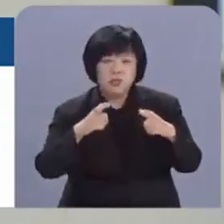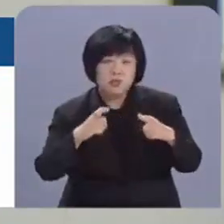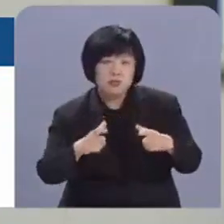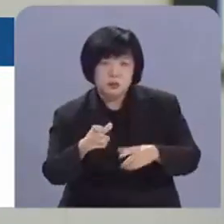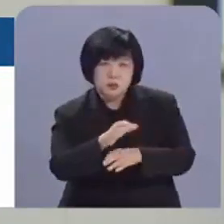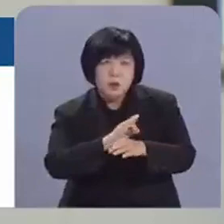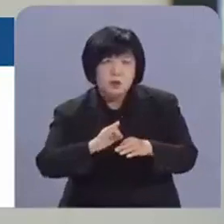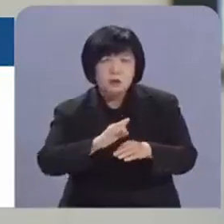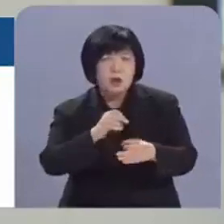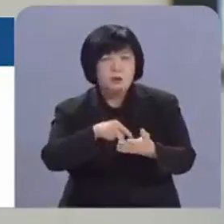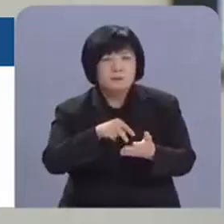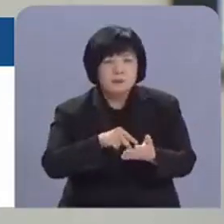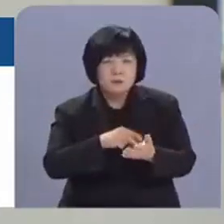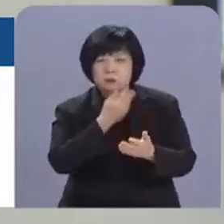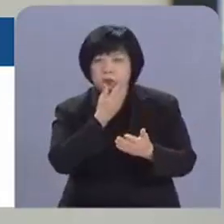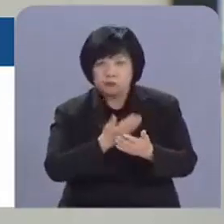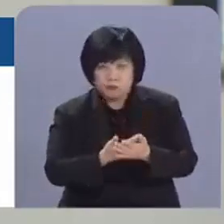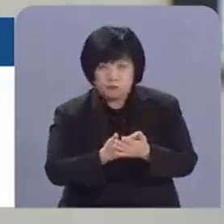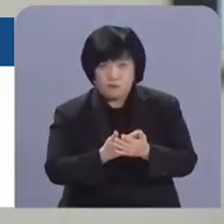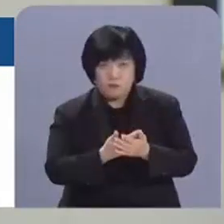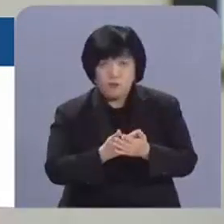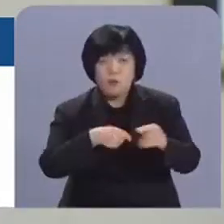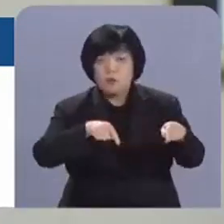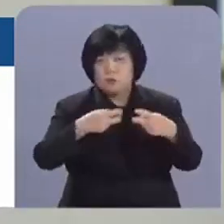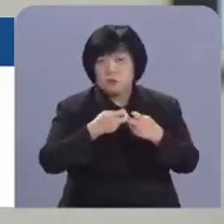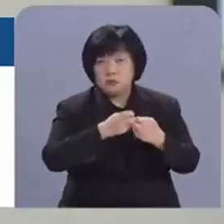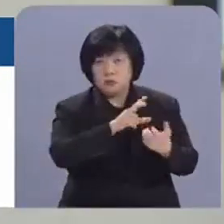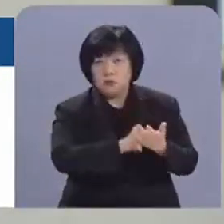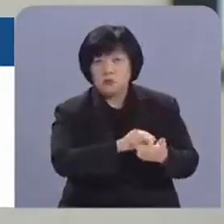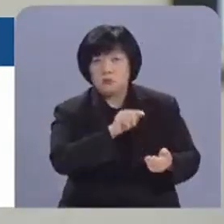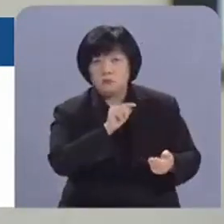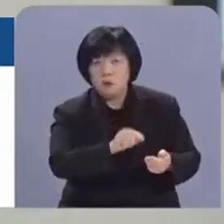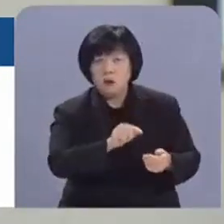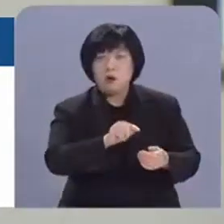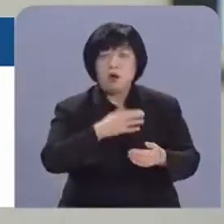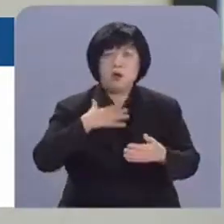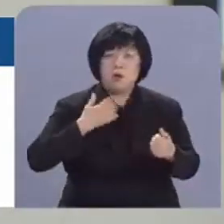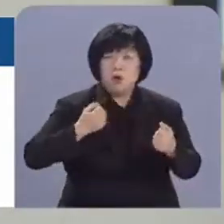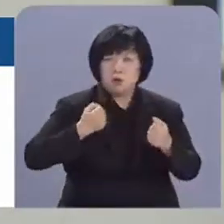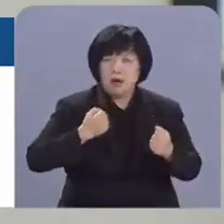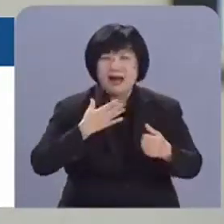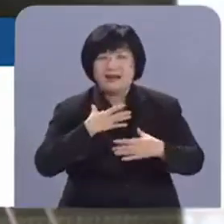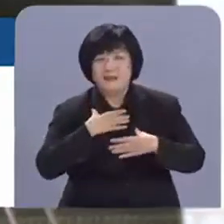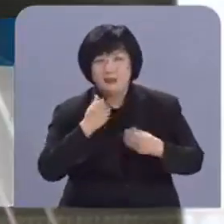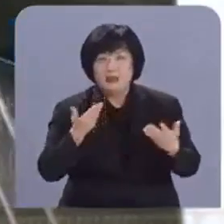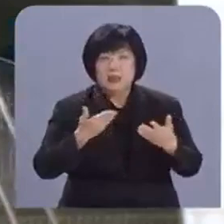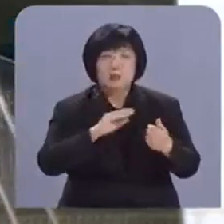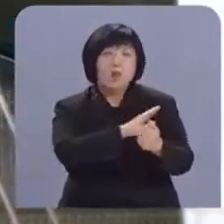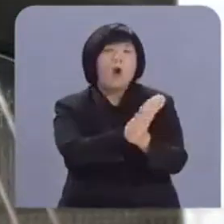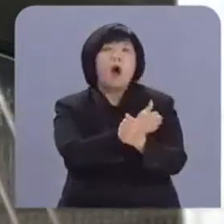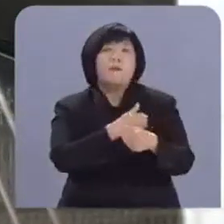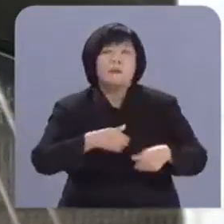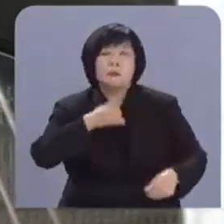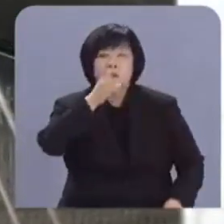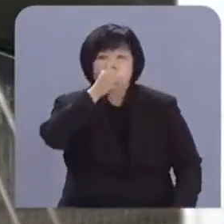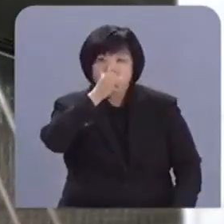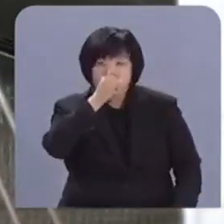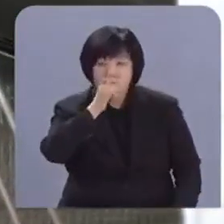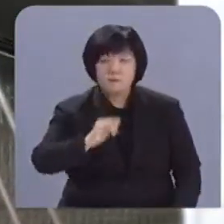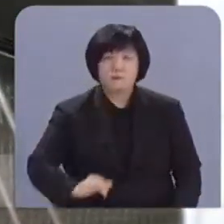굉장히 절실한데 정책 과제는 안전, 건강하고 안전하게 일할 권리가 필요하다. 벼랑 끝에